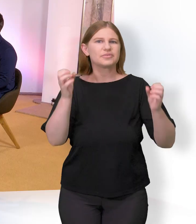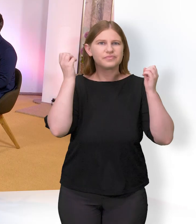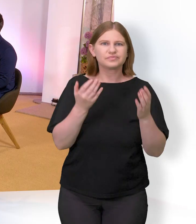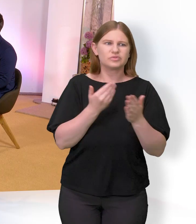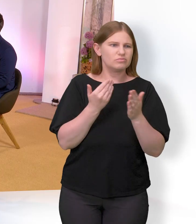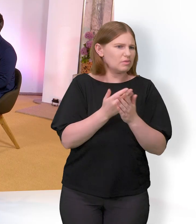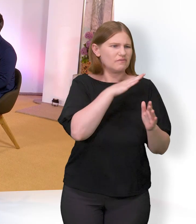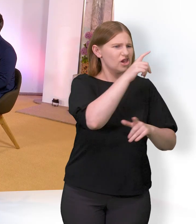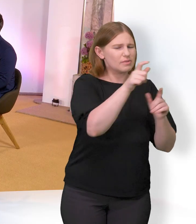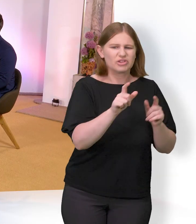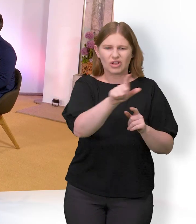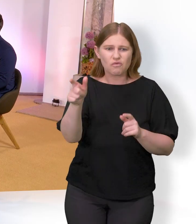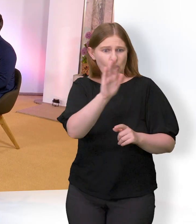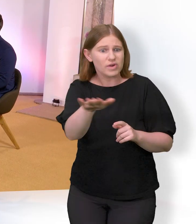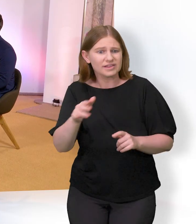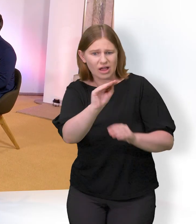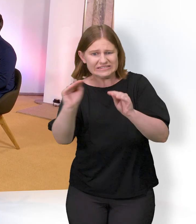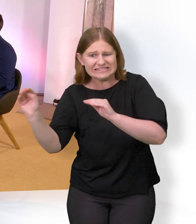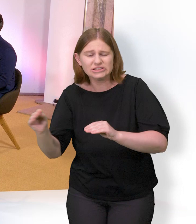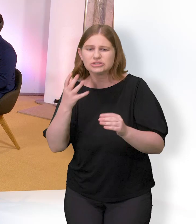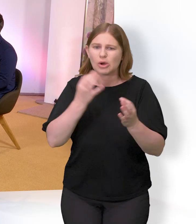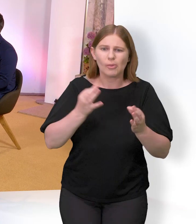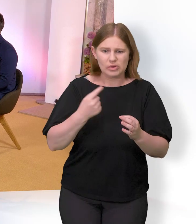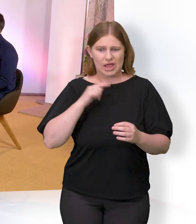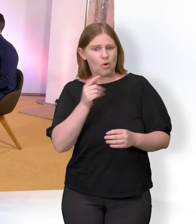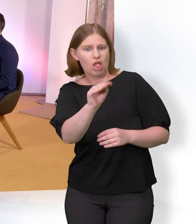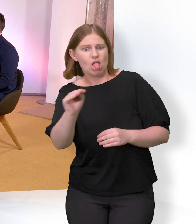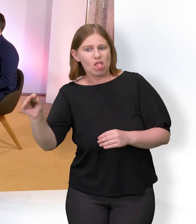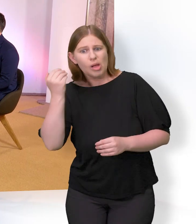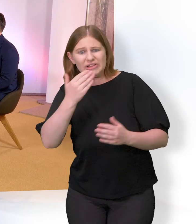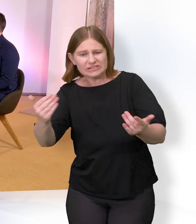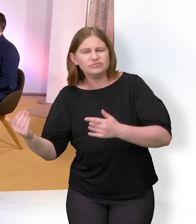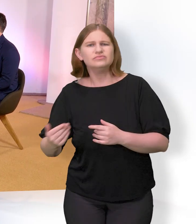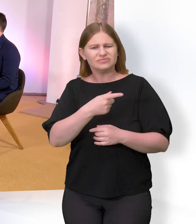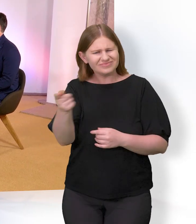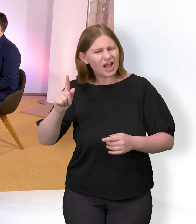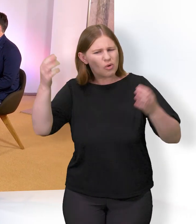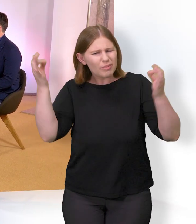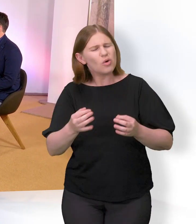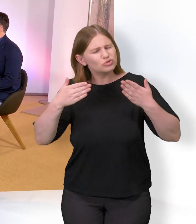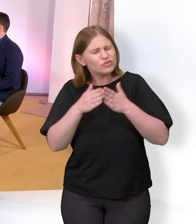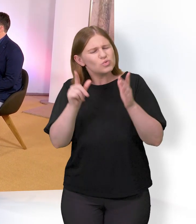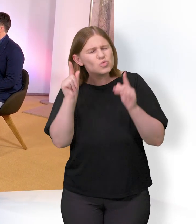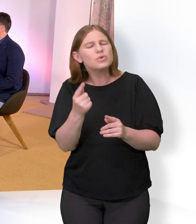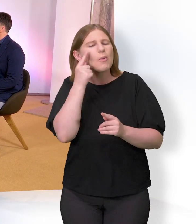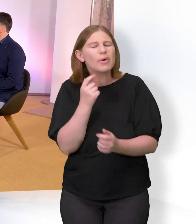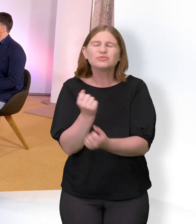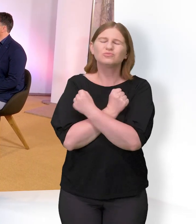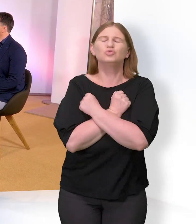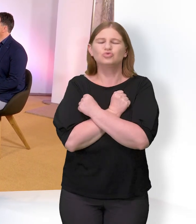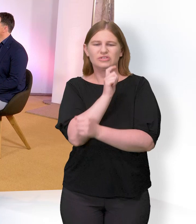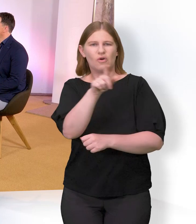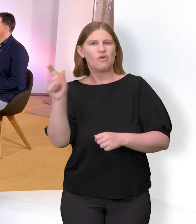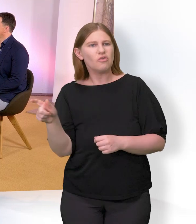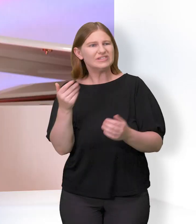this, you know. Und ich habe gemerkt, sie brauchen zwischendurch einfach mal, und wenn es nur kurze Momente sind, und dann dachte ich, ah, das kommt mir bekannt